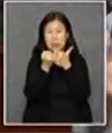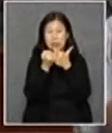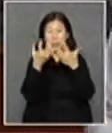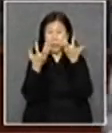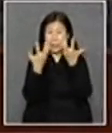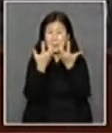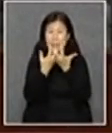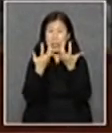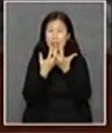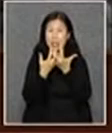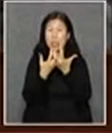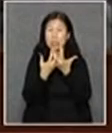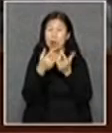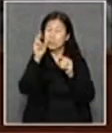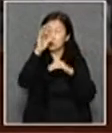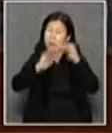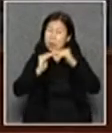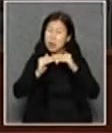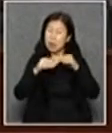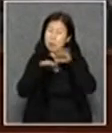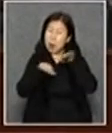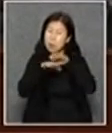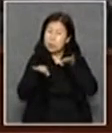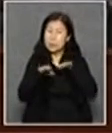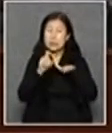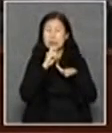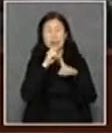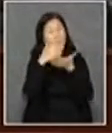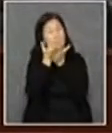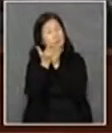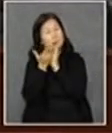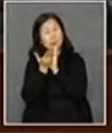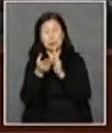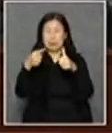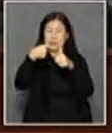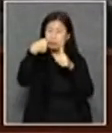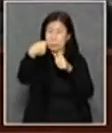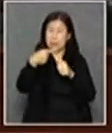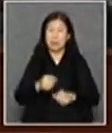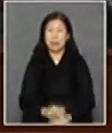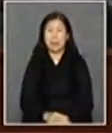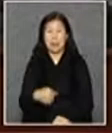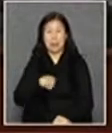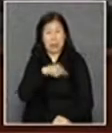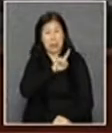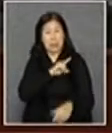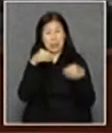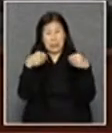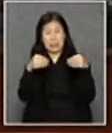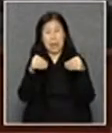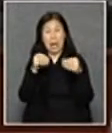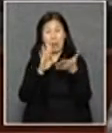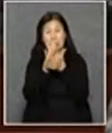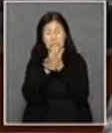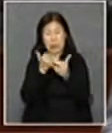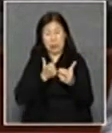是那麼理想的時候，原因為什麼呢？其實多方面，其中之後原因，我自己教這麼多年的話，我看到的原因